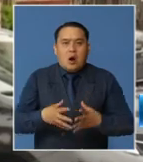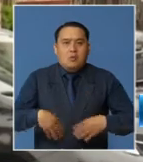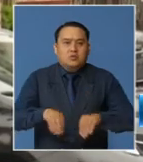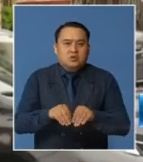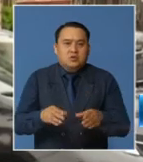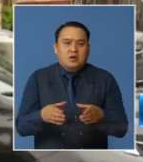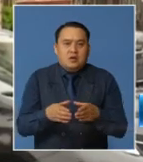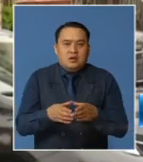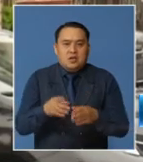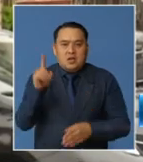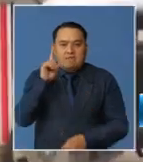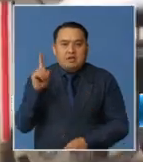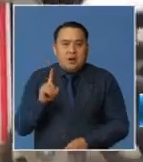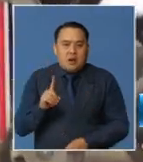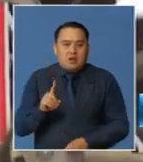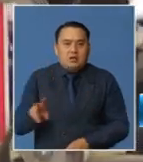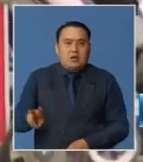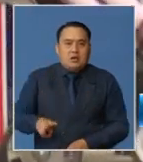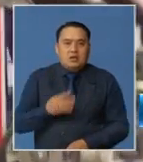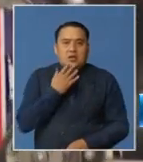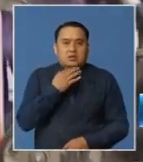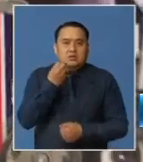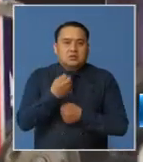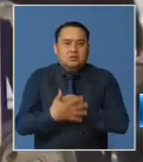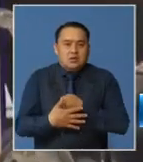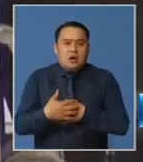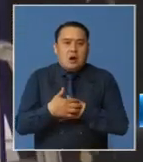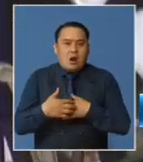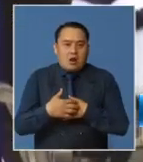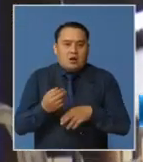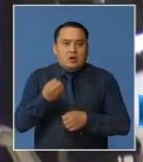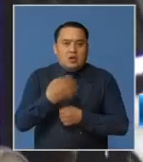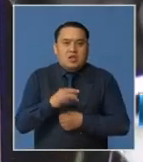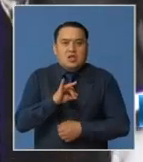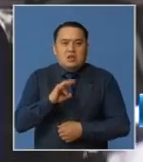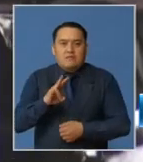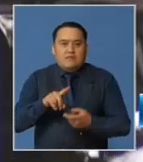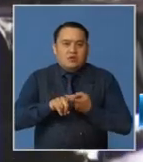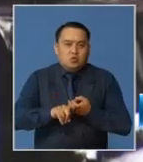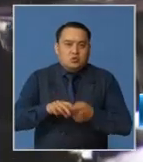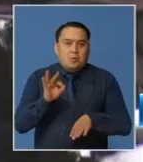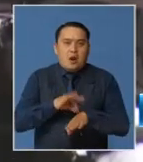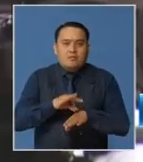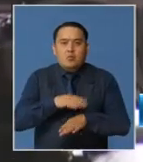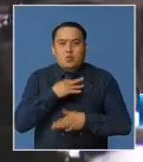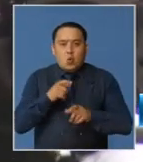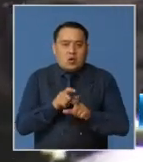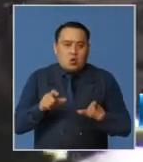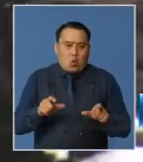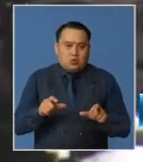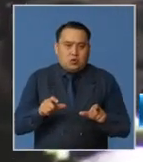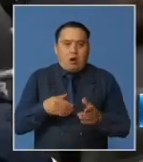общины ортодоксальных евреев. Директор Национального центра аллергологии и инфекционных заболеваний говорит, что многие члены